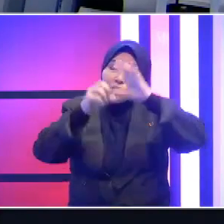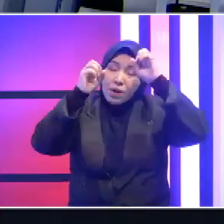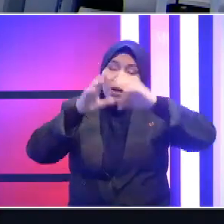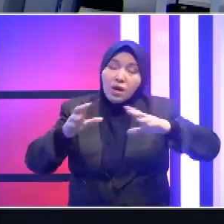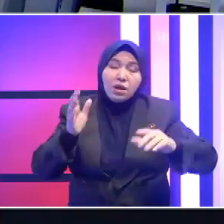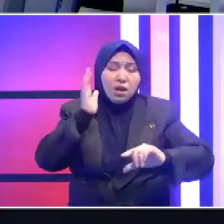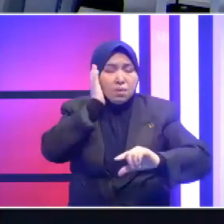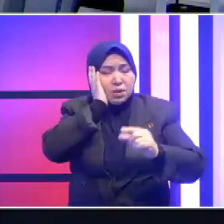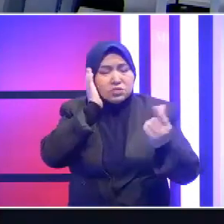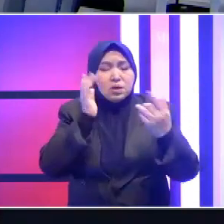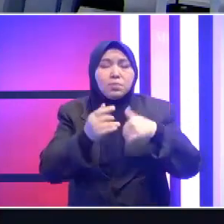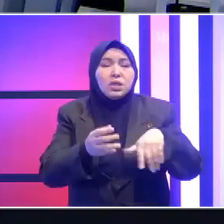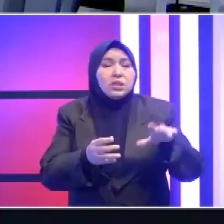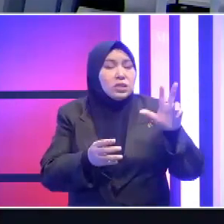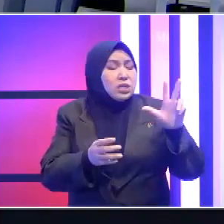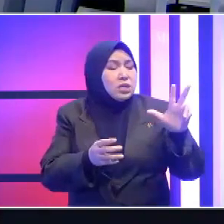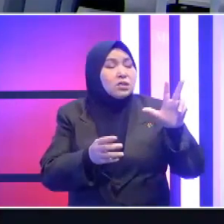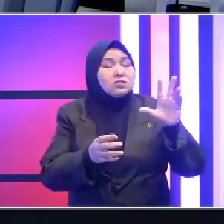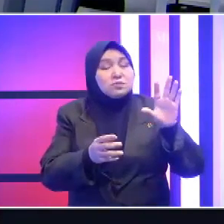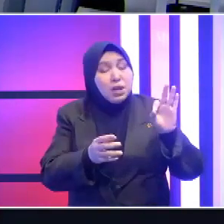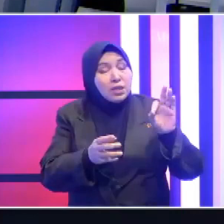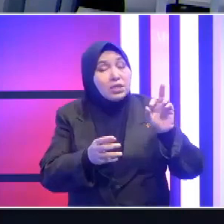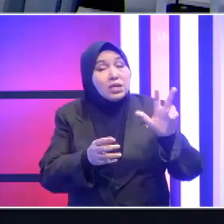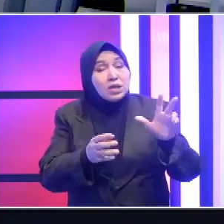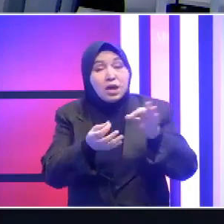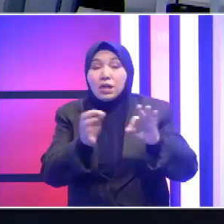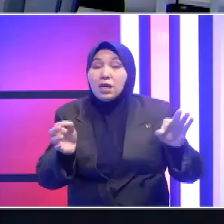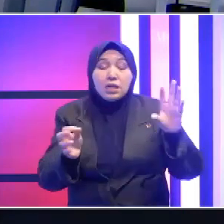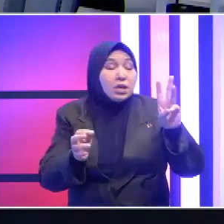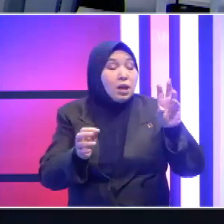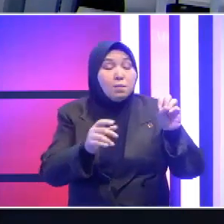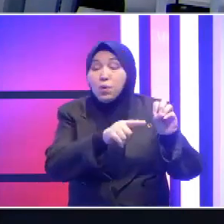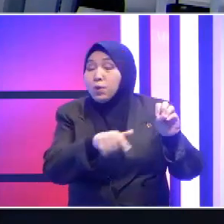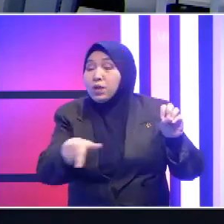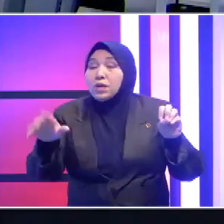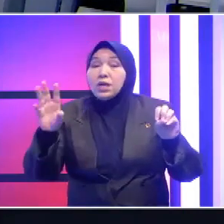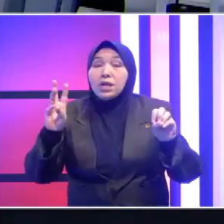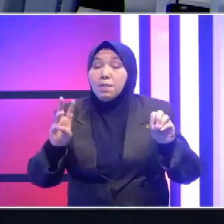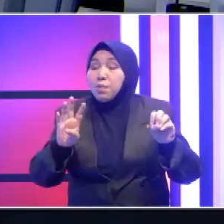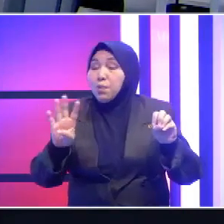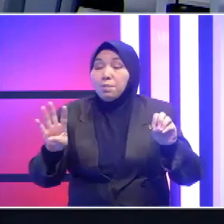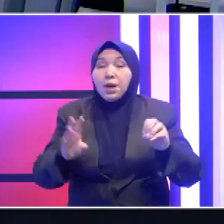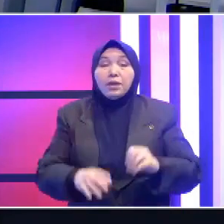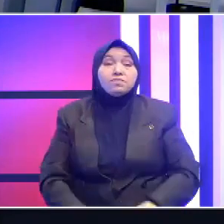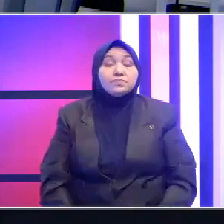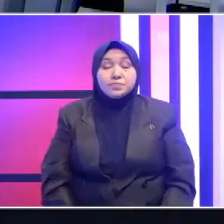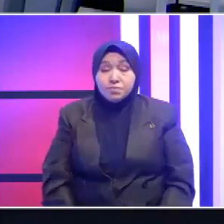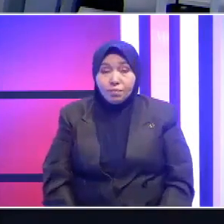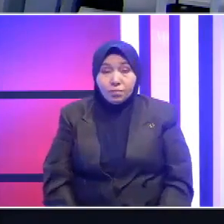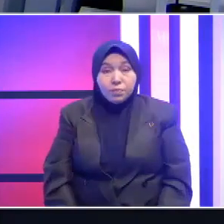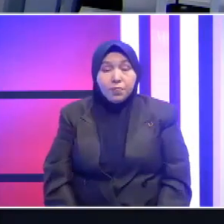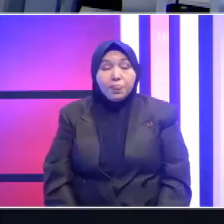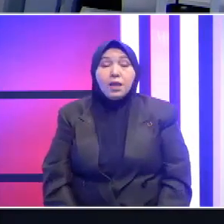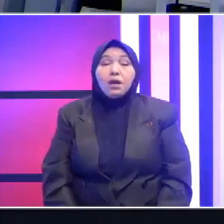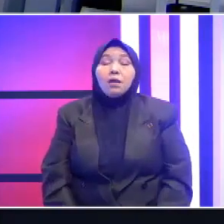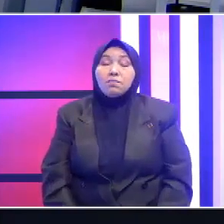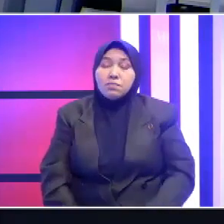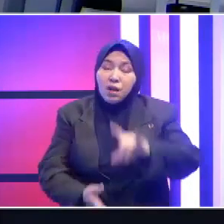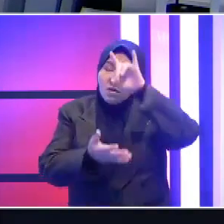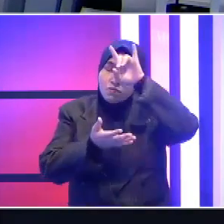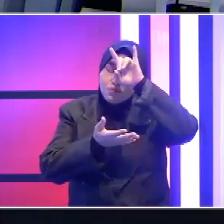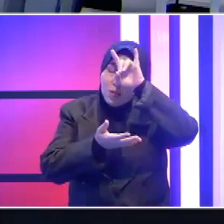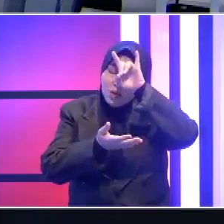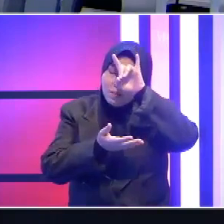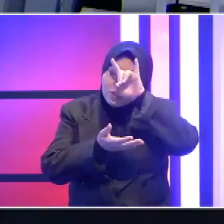bacaan kita dapat kamu kesel a393 Ajax 60 hingga 64GB Hai kau